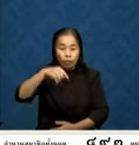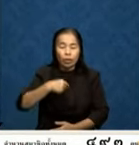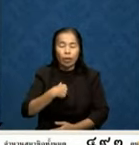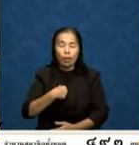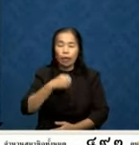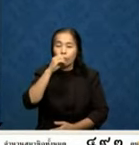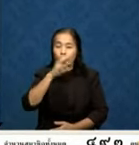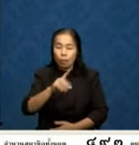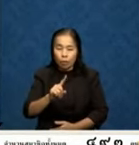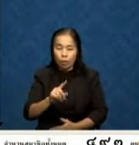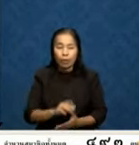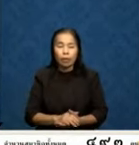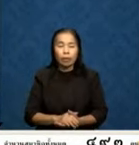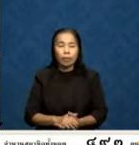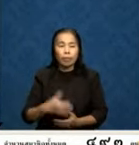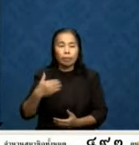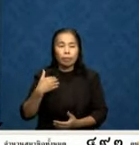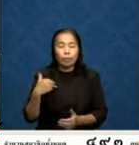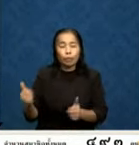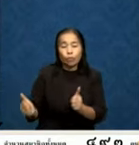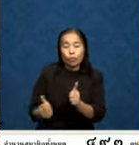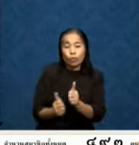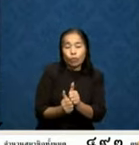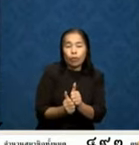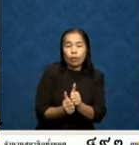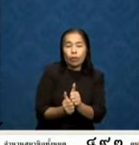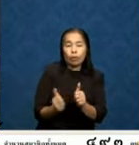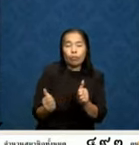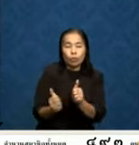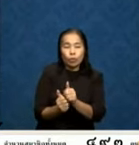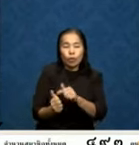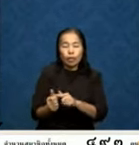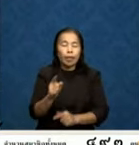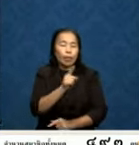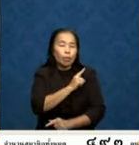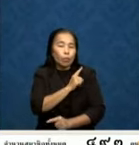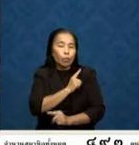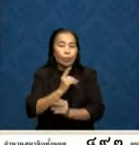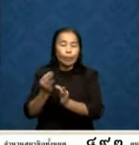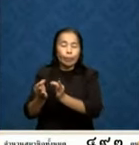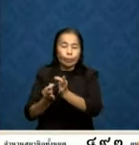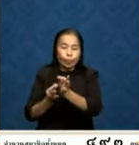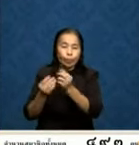ชิญให้ทางท่านผู้ช่วยนฤมิตนะครับทำหน้าที่ในการตอบคำถามต่อไปครับ